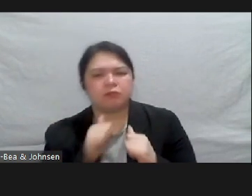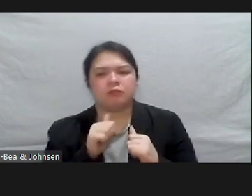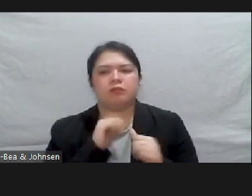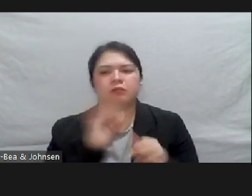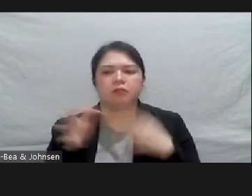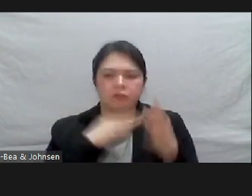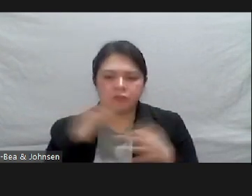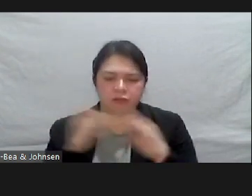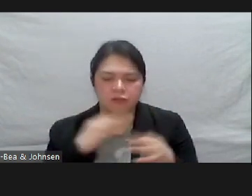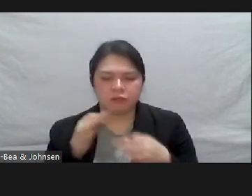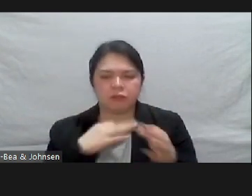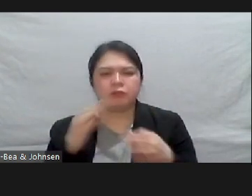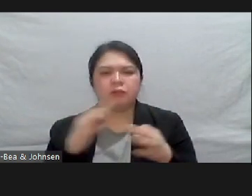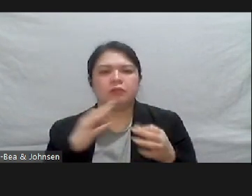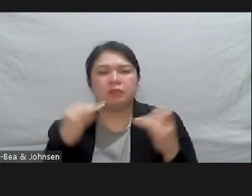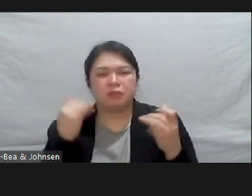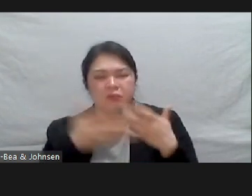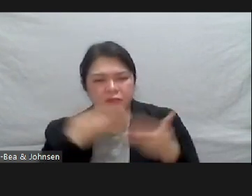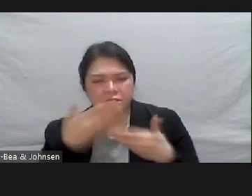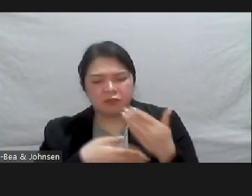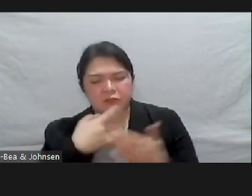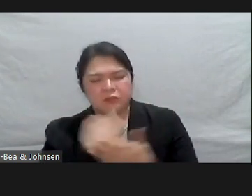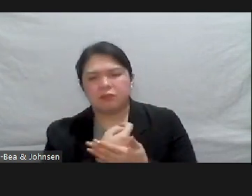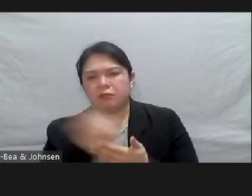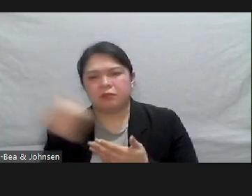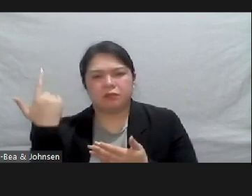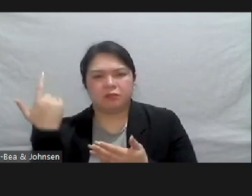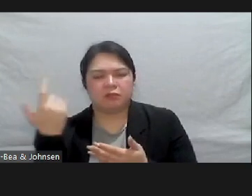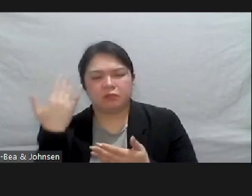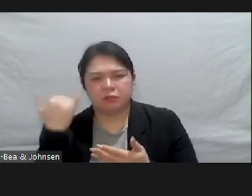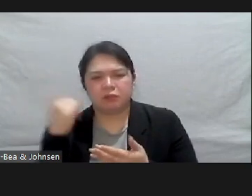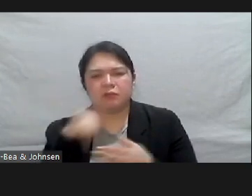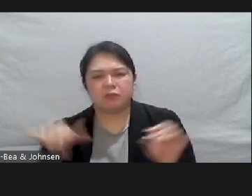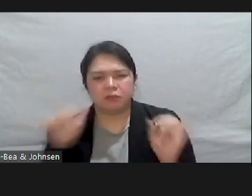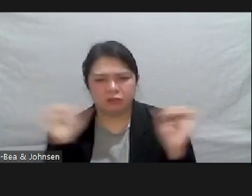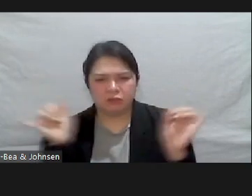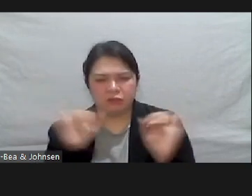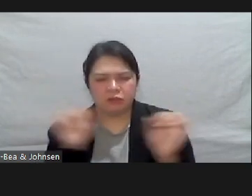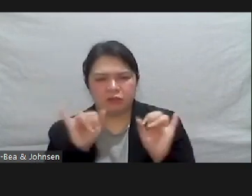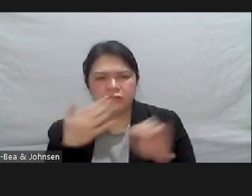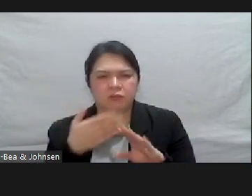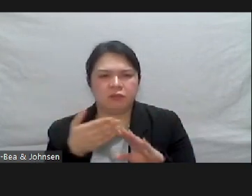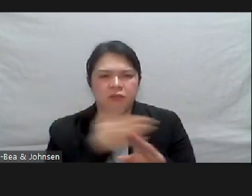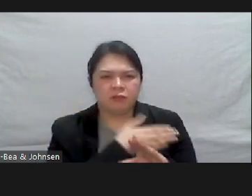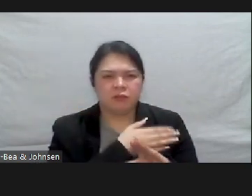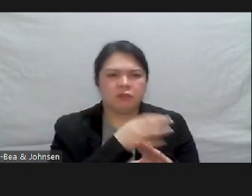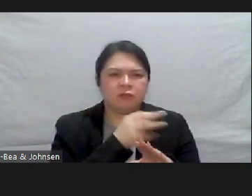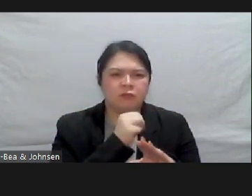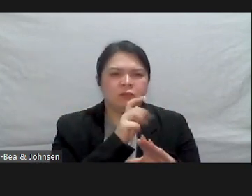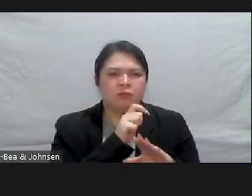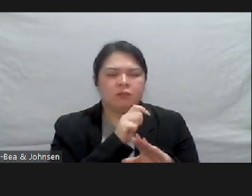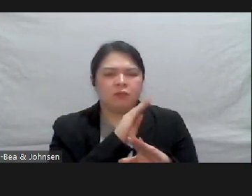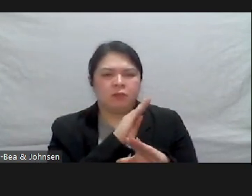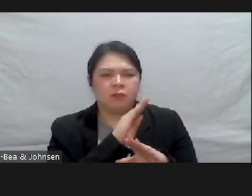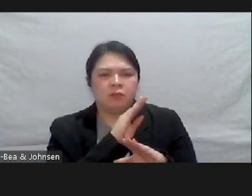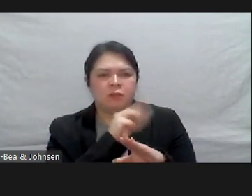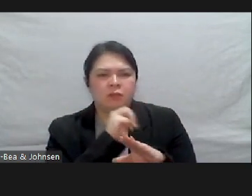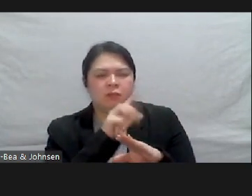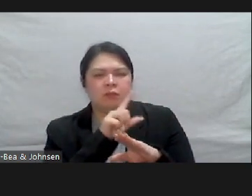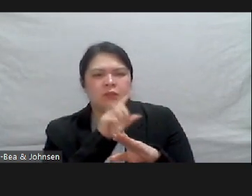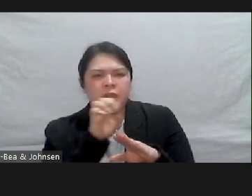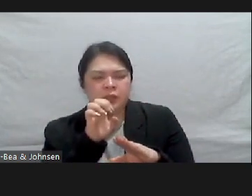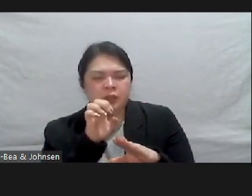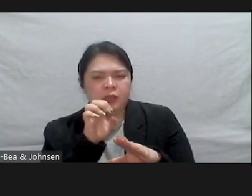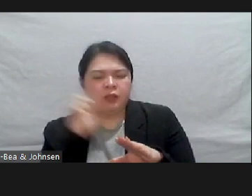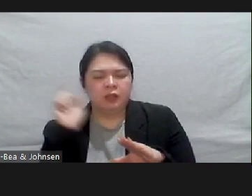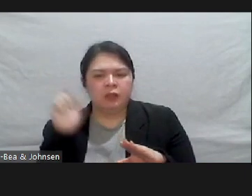parang talagang totally tinanggal na nila kasi pareho na rin to sa pre-MTB-MLE. So kailangan patunayan ng DepEd sa curriculum